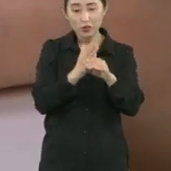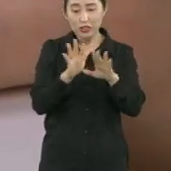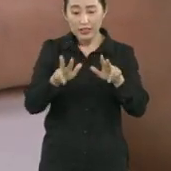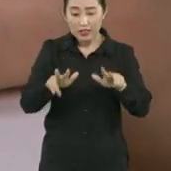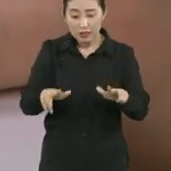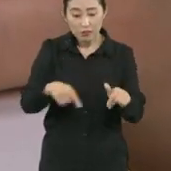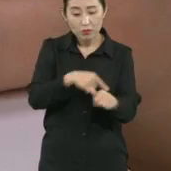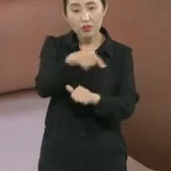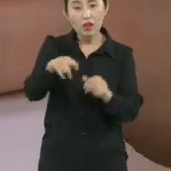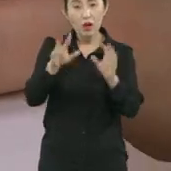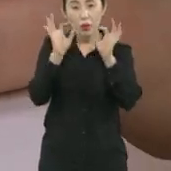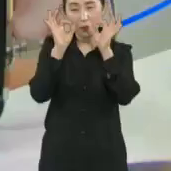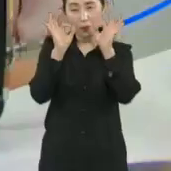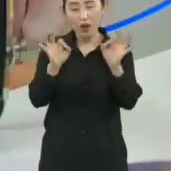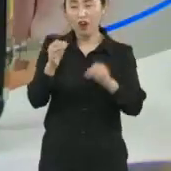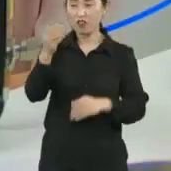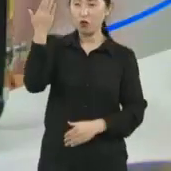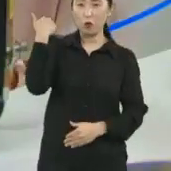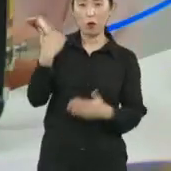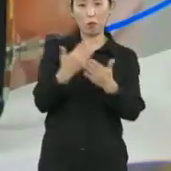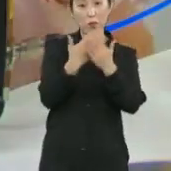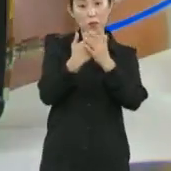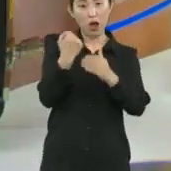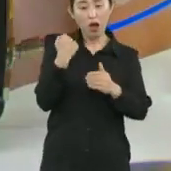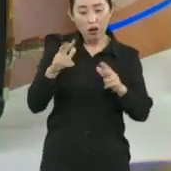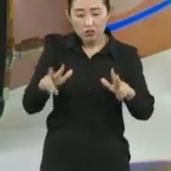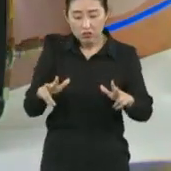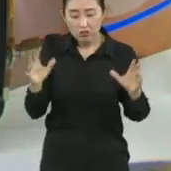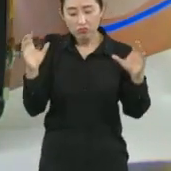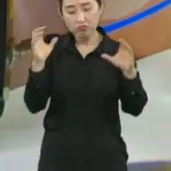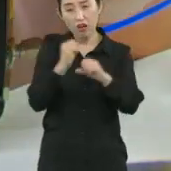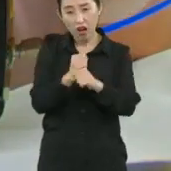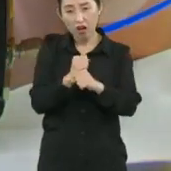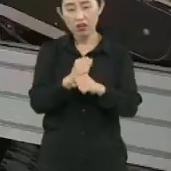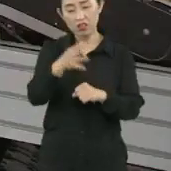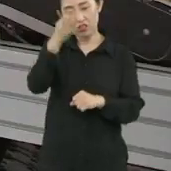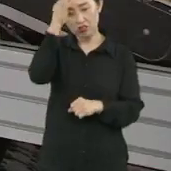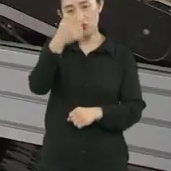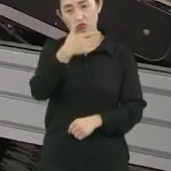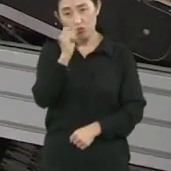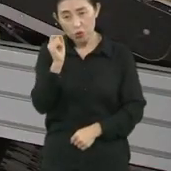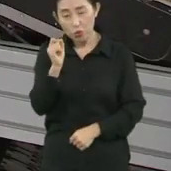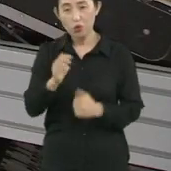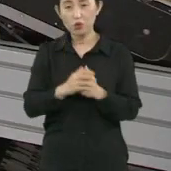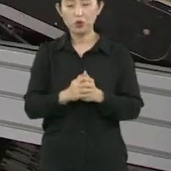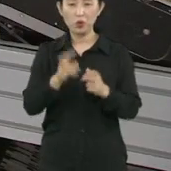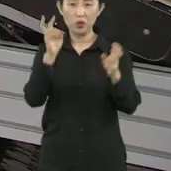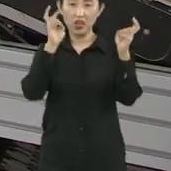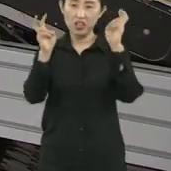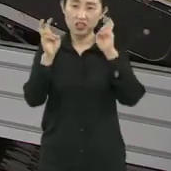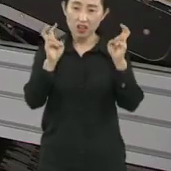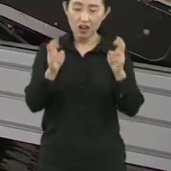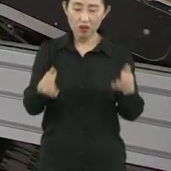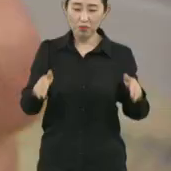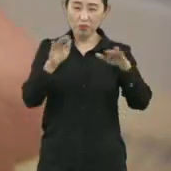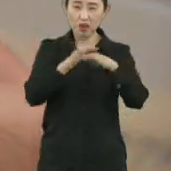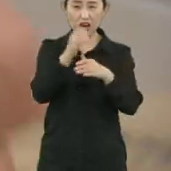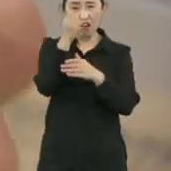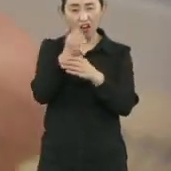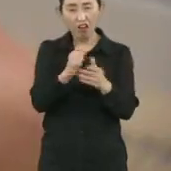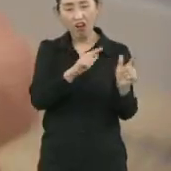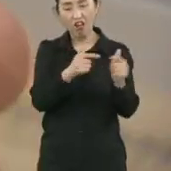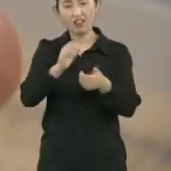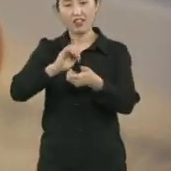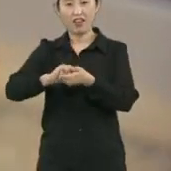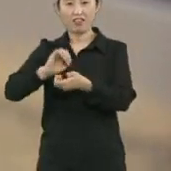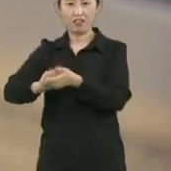지금의 대덕특구는 과거 전성기 때와는 다릅니다. 부족한 기술 사업화와 기업 공간, 노후화된 인프라 등